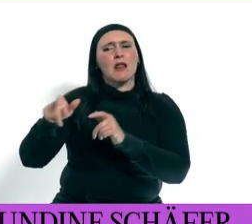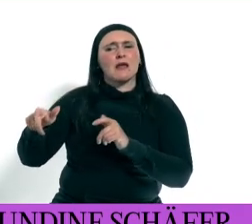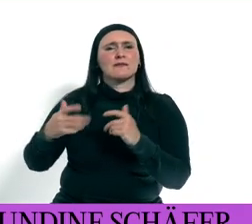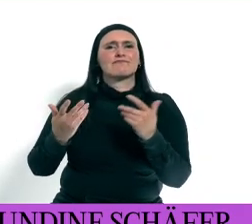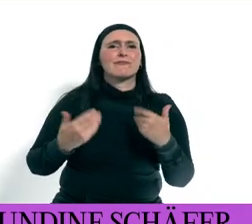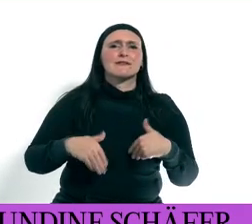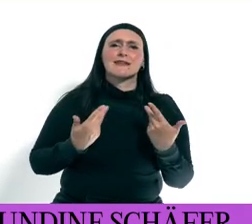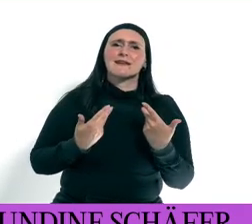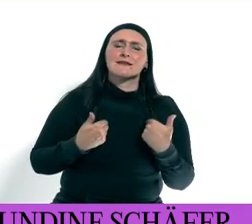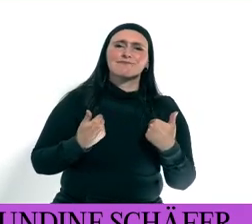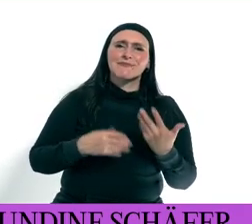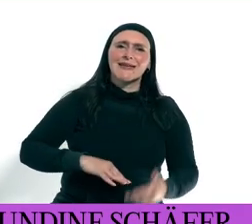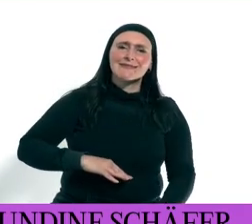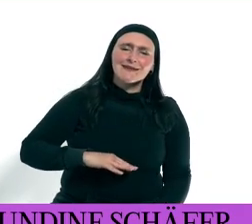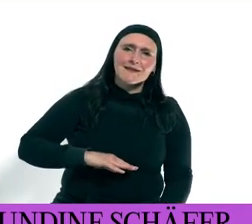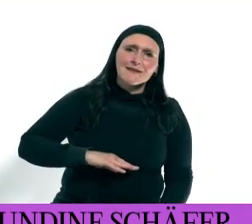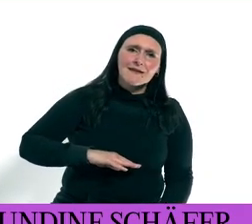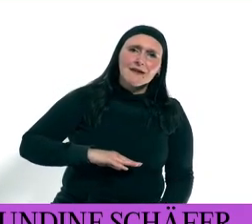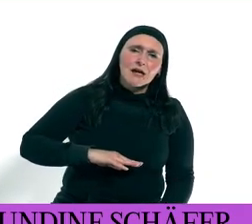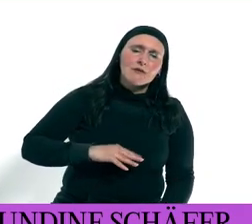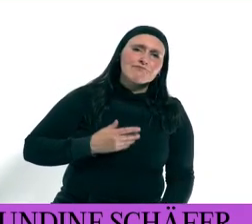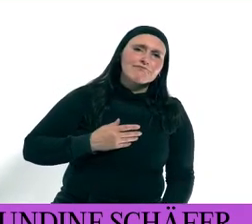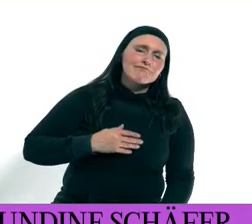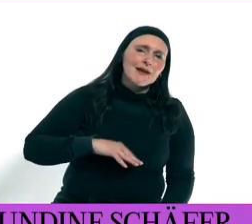Es sind ethnische Communities